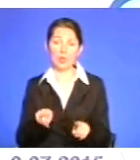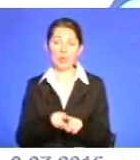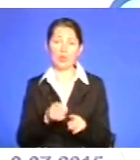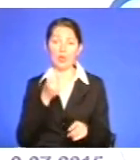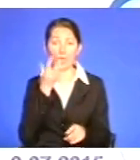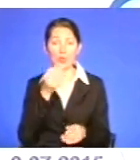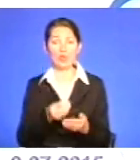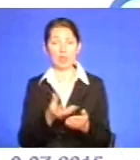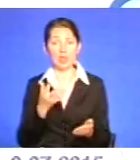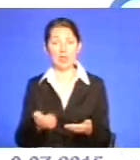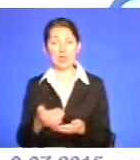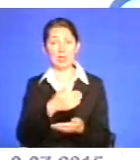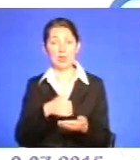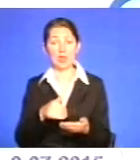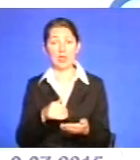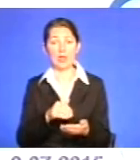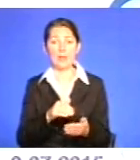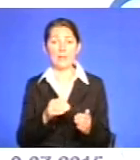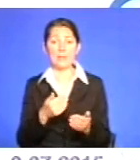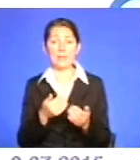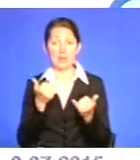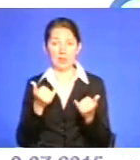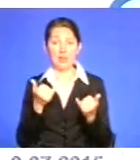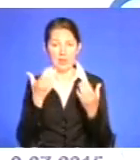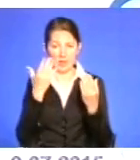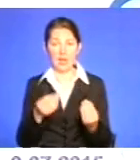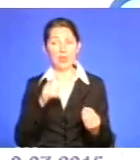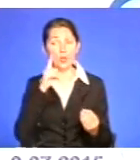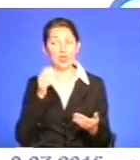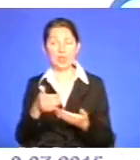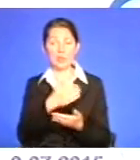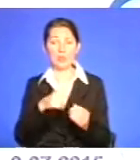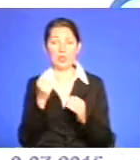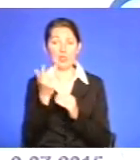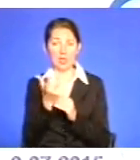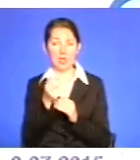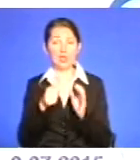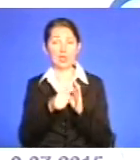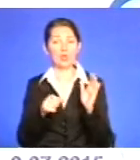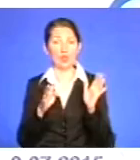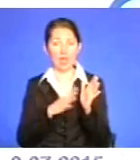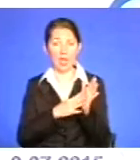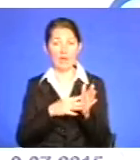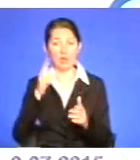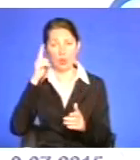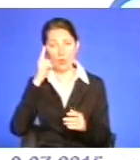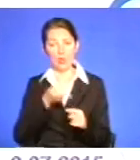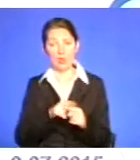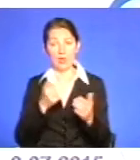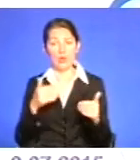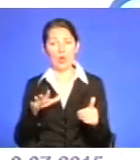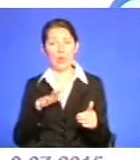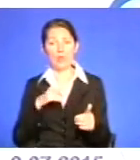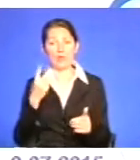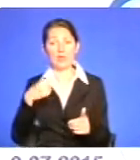і зібрали. Немало, не багато. На День молоді ми зібрали 13609 було. Я думаю, то вже, це було